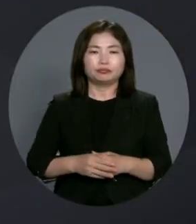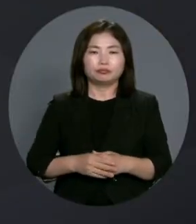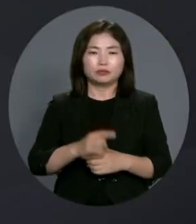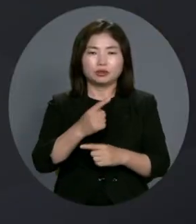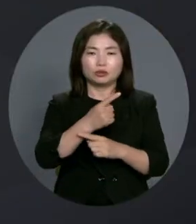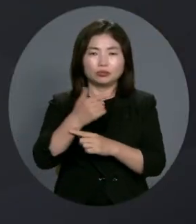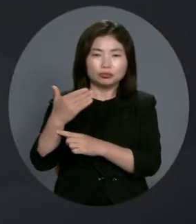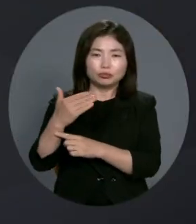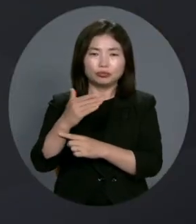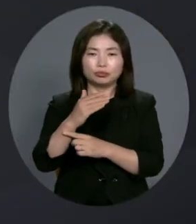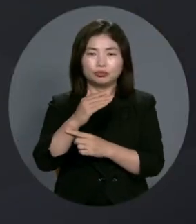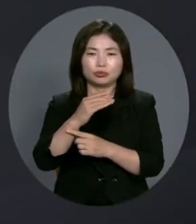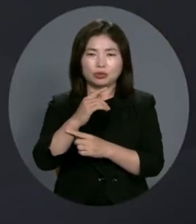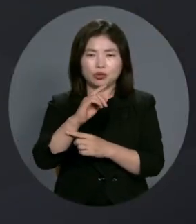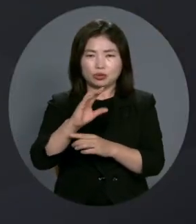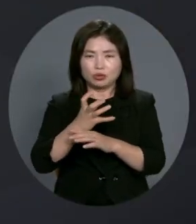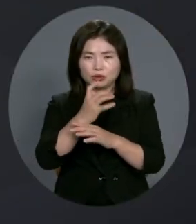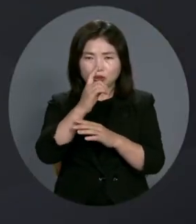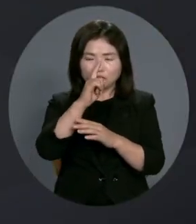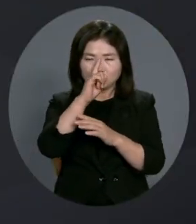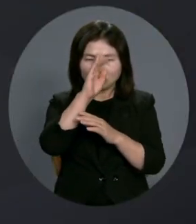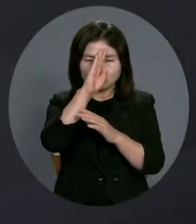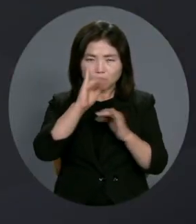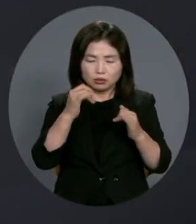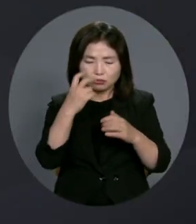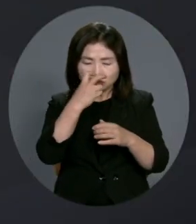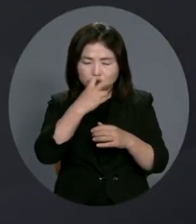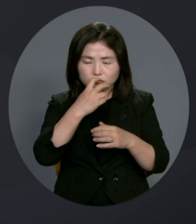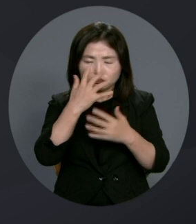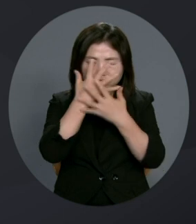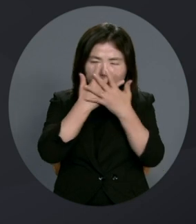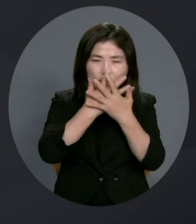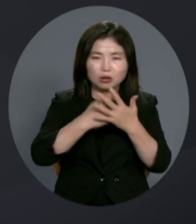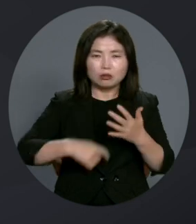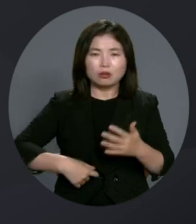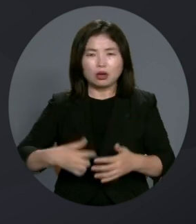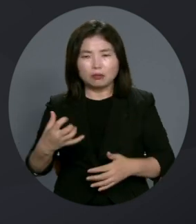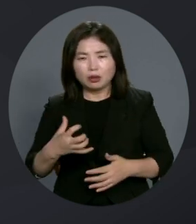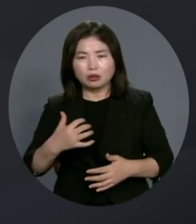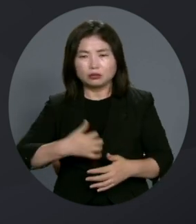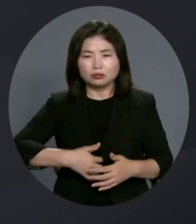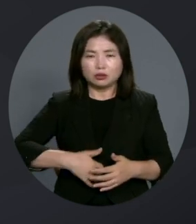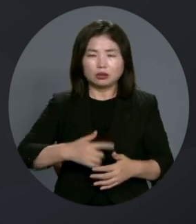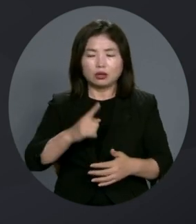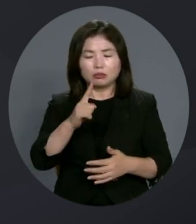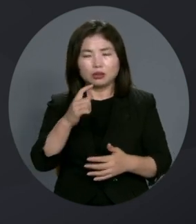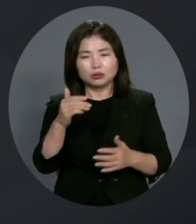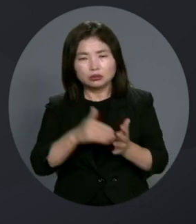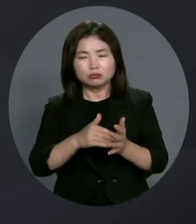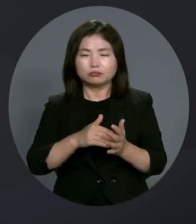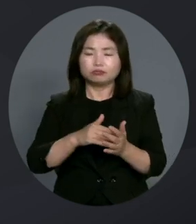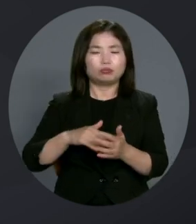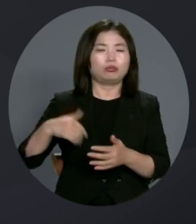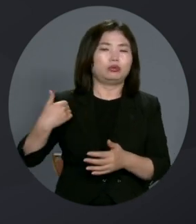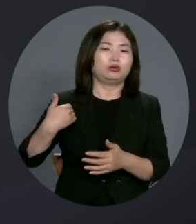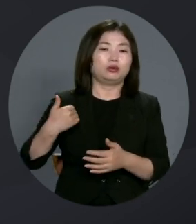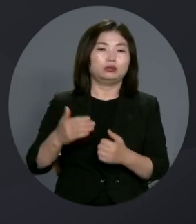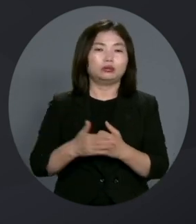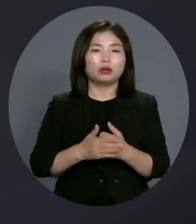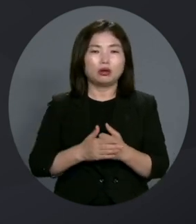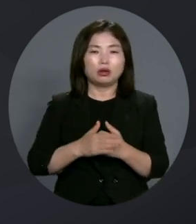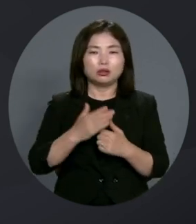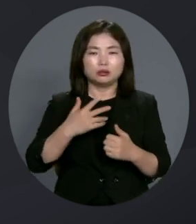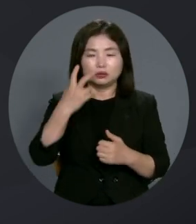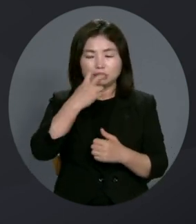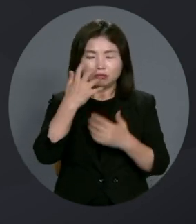구급대에서 환자의 진단이 부정확하지 않습니까? 배 아픈 애기인지 설사한판 하고 나면 끝날지 알 수가 없지 않습니까? 진단